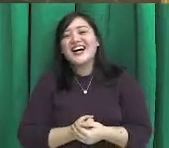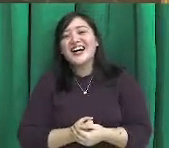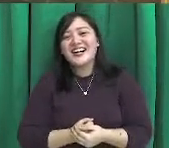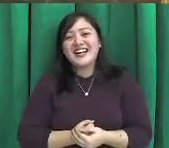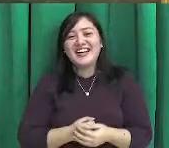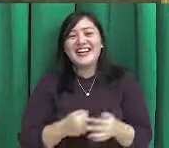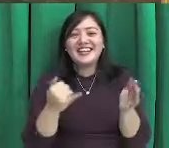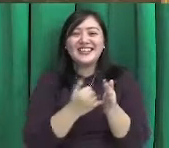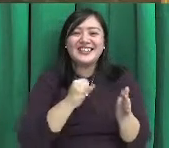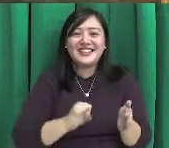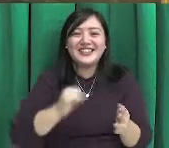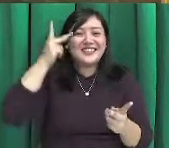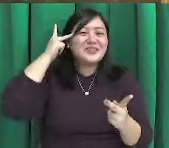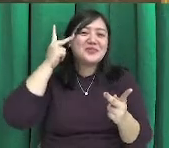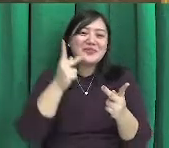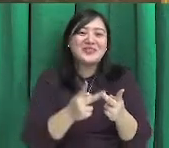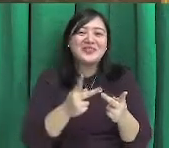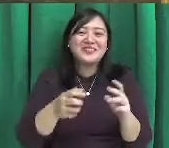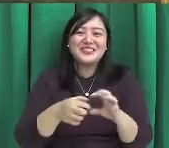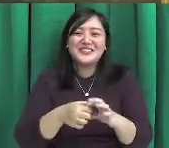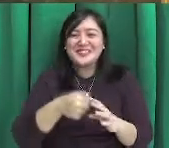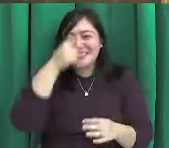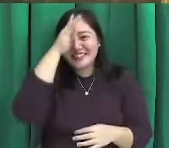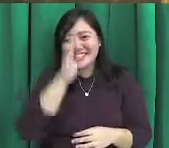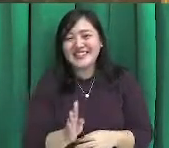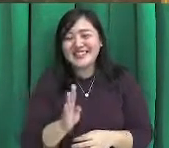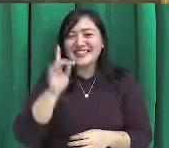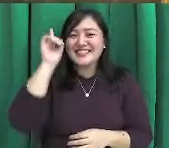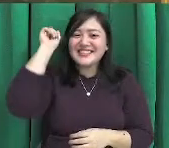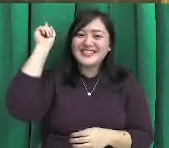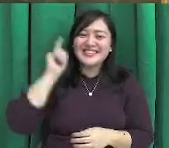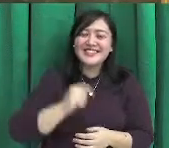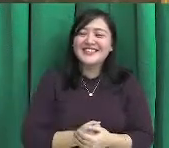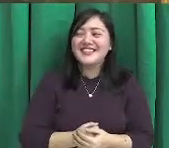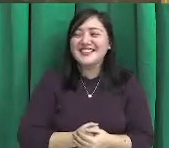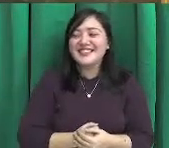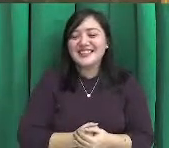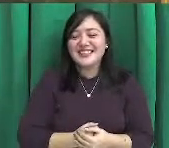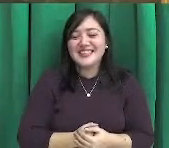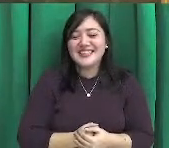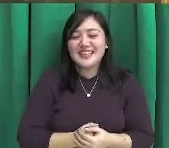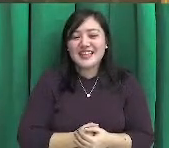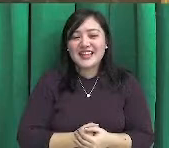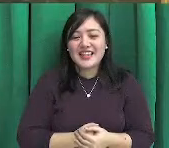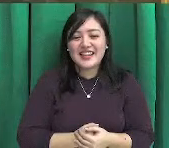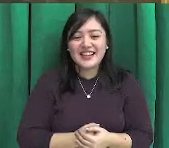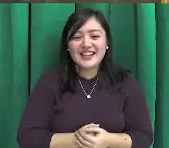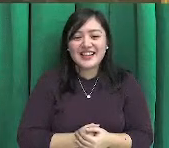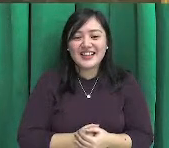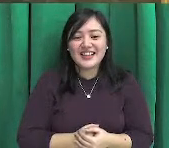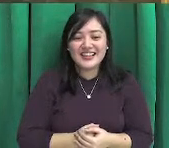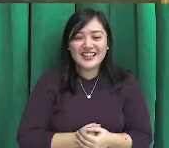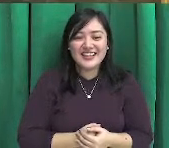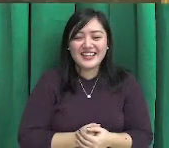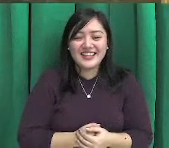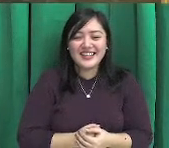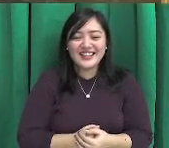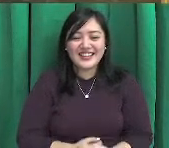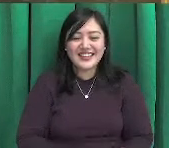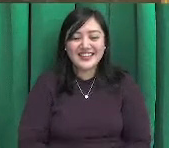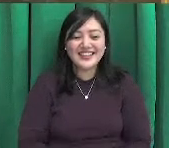Dahil upo ako. Ang saya natin. No? Alright, go ahead. Pero parang yung mga nakikinig sa atin, parang hindi sila